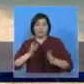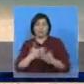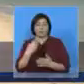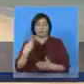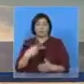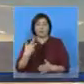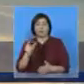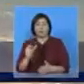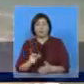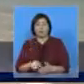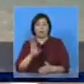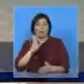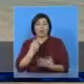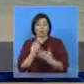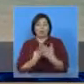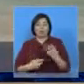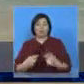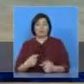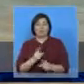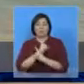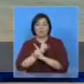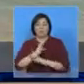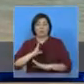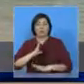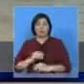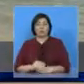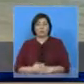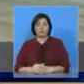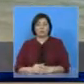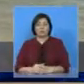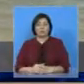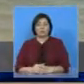23 адам суға батып мерт болды. Райгүлен Шыбай, Арман Досмағамбетов, Ақтөбе телеарнасы.